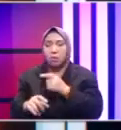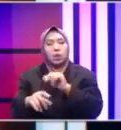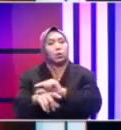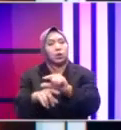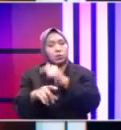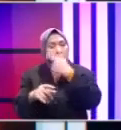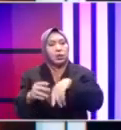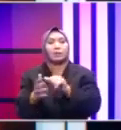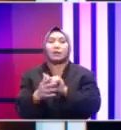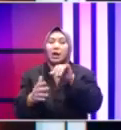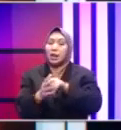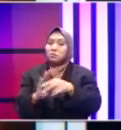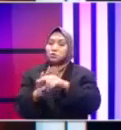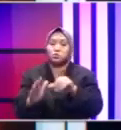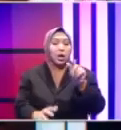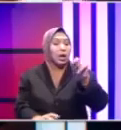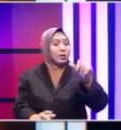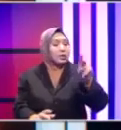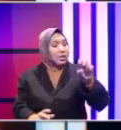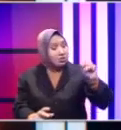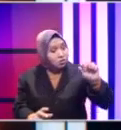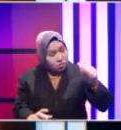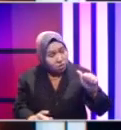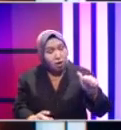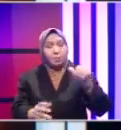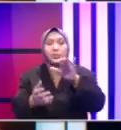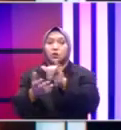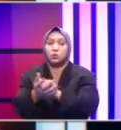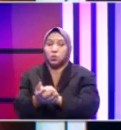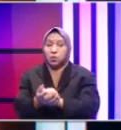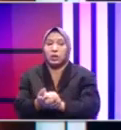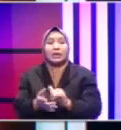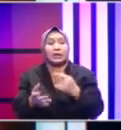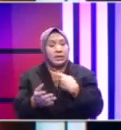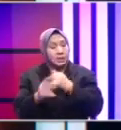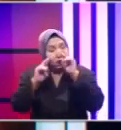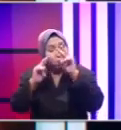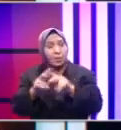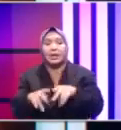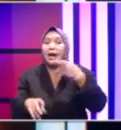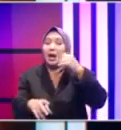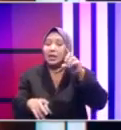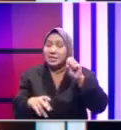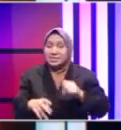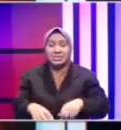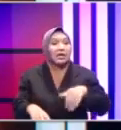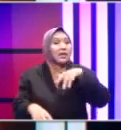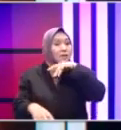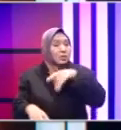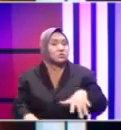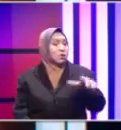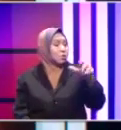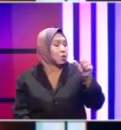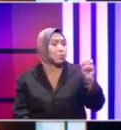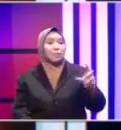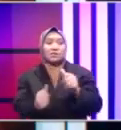akal atau ingat lagi di dalam surah an-nisa wa'aasyiruuhunna bil-ma'ruf nah kemudian kita lihat kepada hadits Nabi SAW saja Bagaimana Nabi Sallallahu alaihi